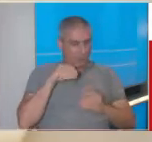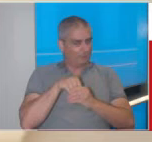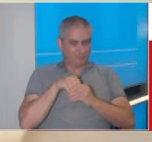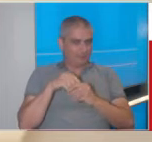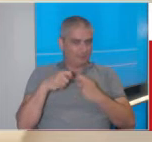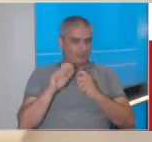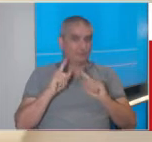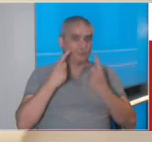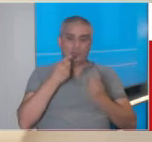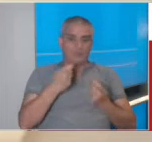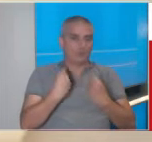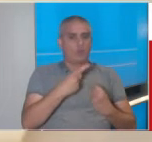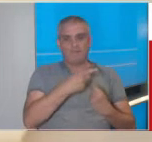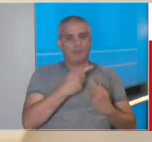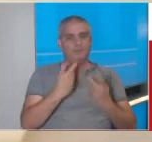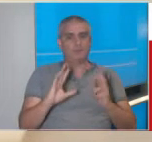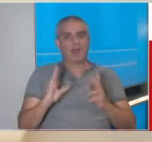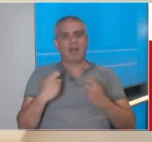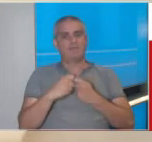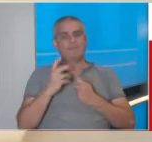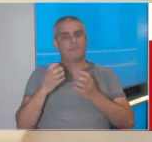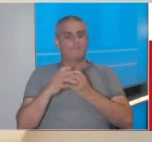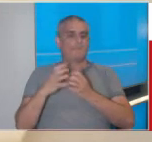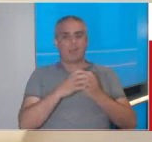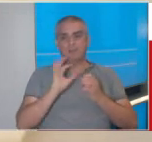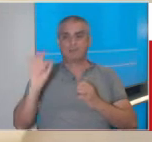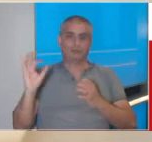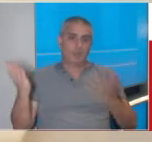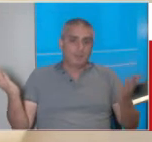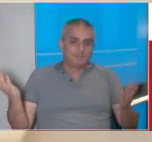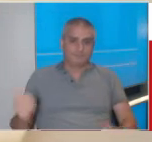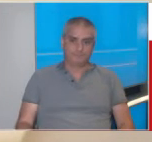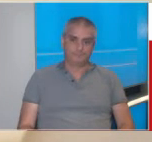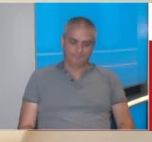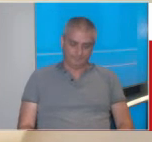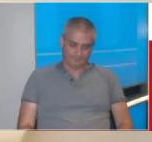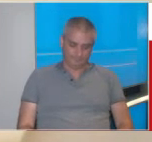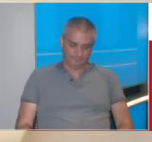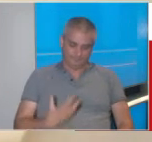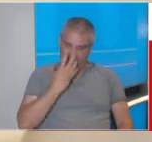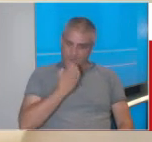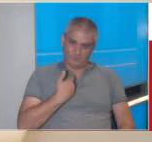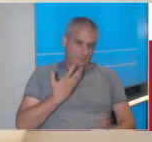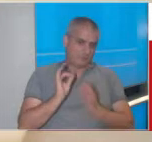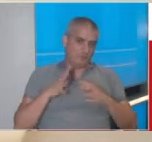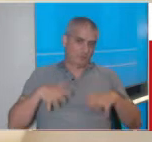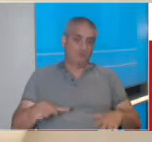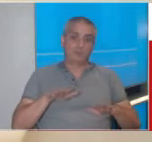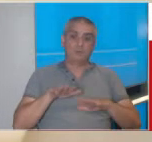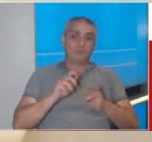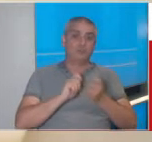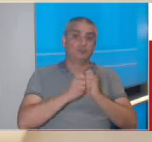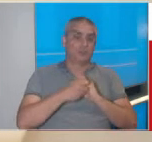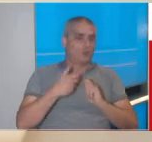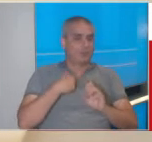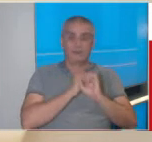לפי מה שטוב להם, הם מצביעים לפי המחנה שלהם. זה עצוב, אני חייב להגיד שזה מאש, ממשלת השינוי, אני